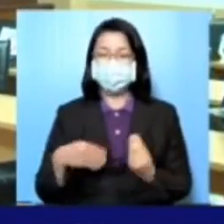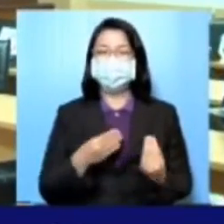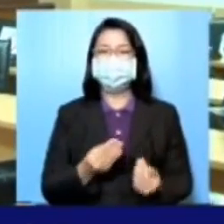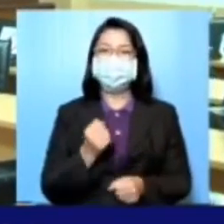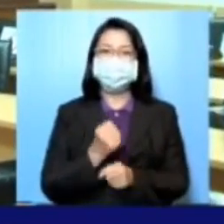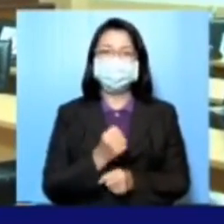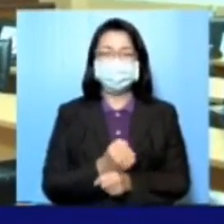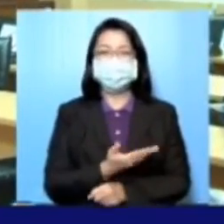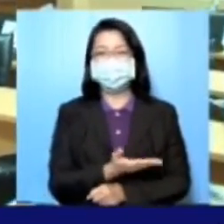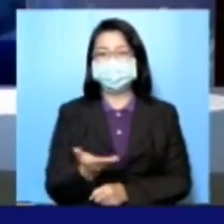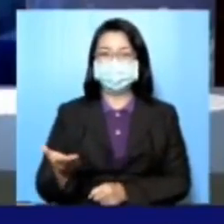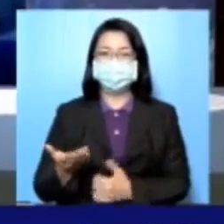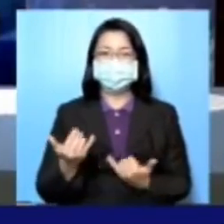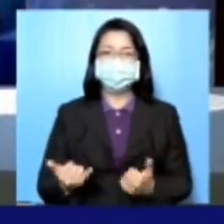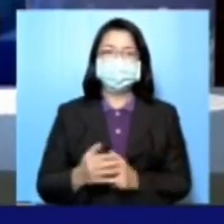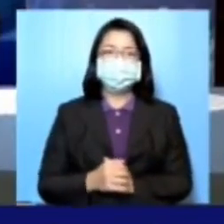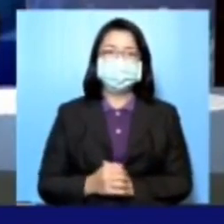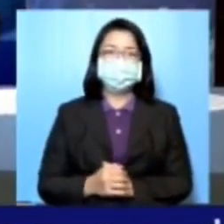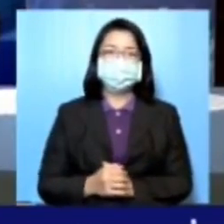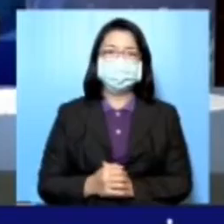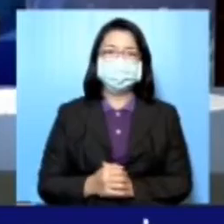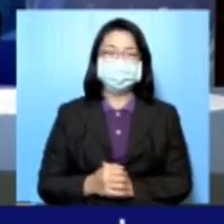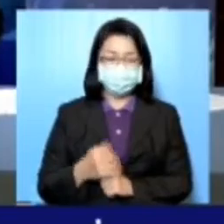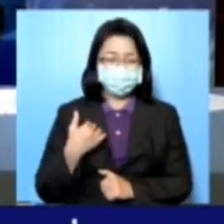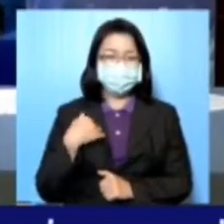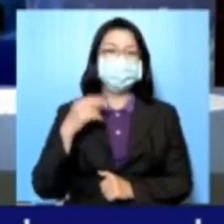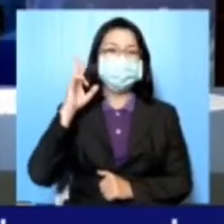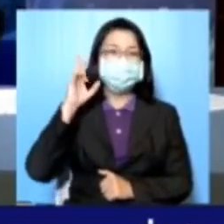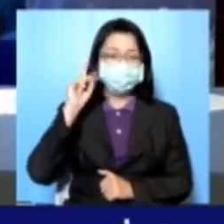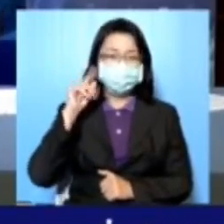วันนี้เป็นดีเดย์เป็นเข็มที่ห่างกัน2ประมาณ3สัปดาห์จากเข็มแรกนั่นเองแหละครับ